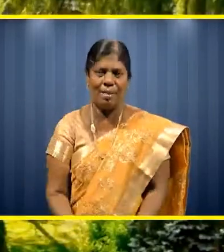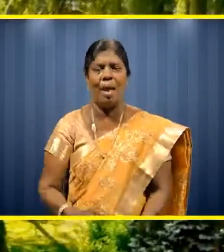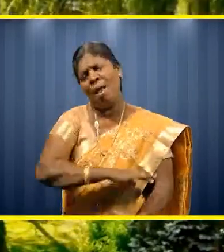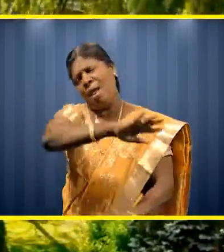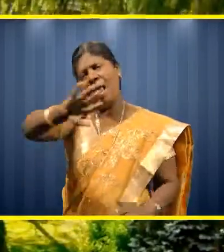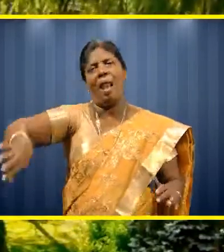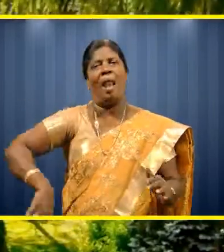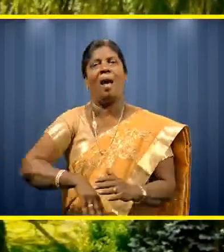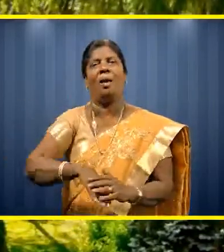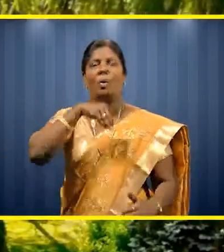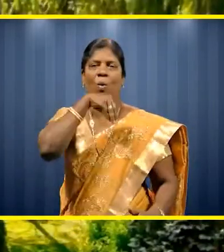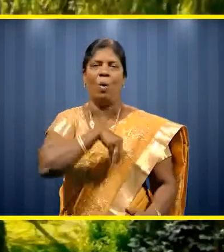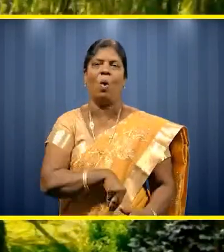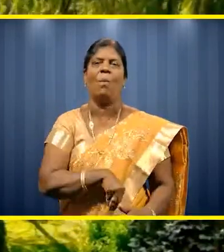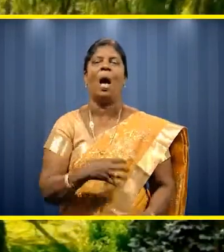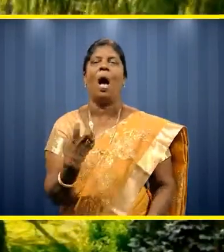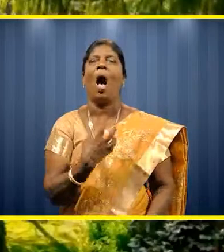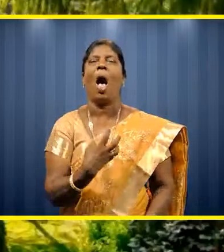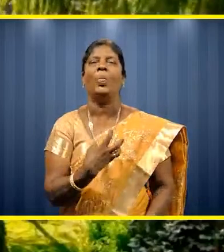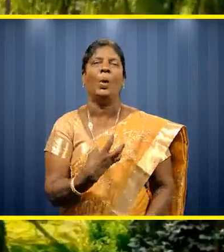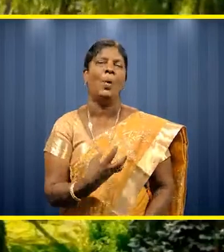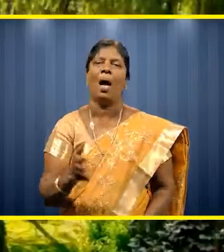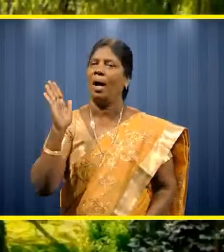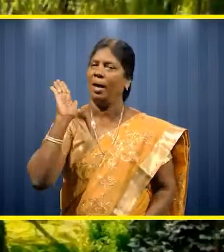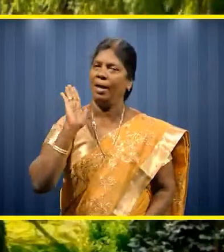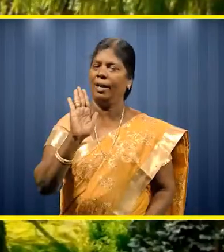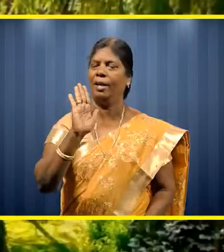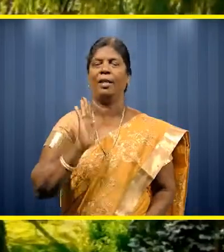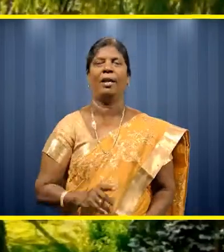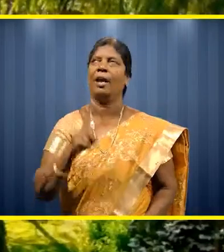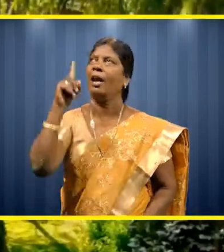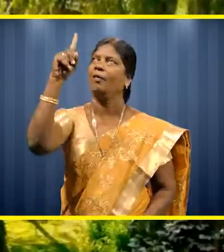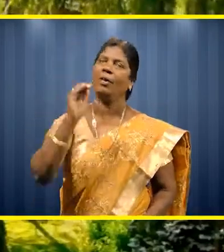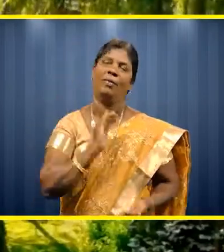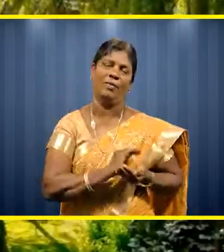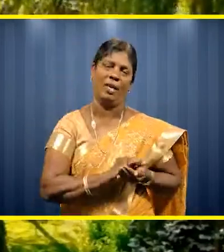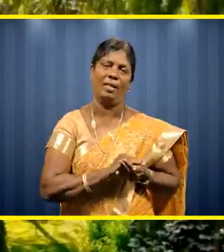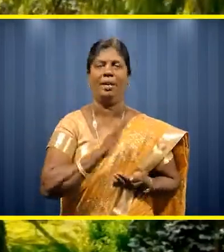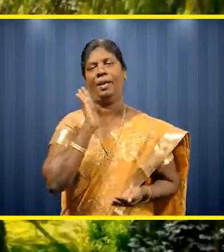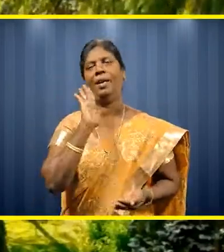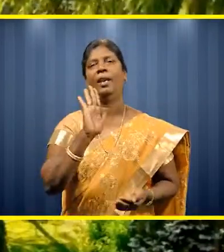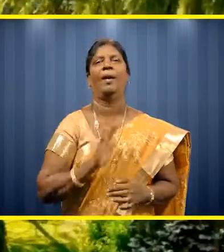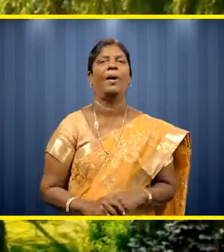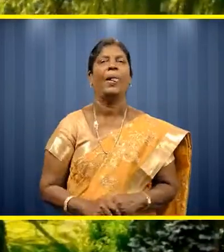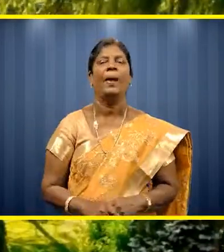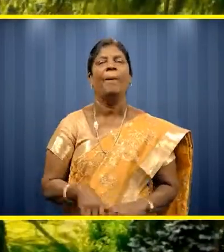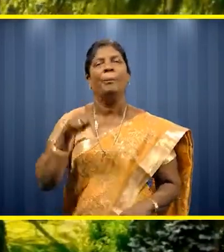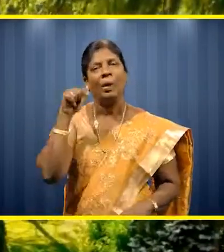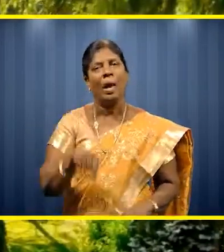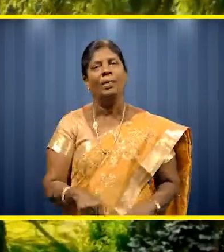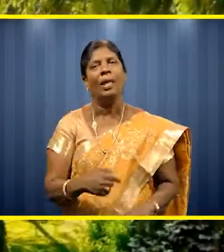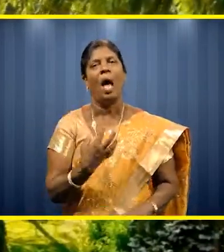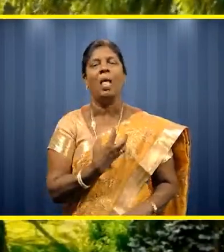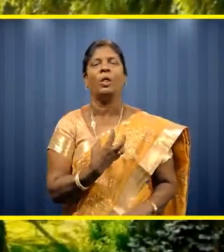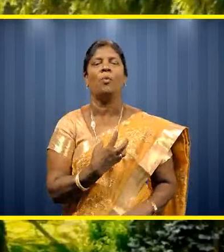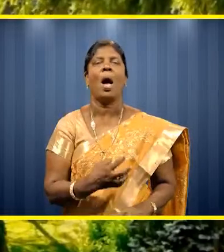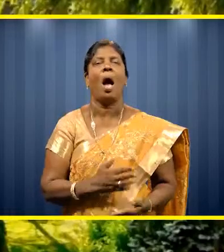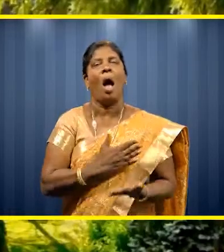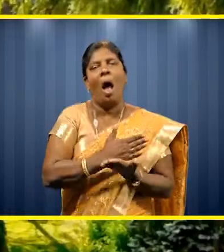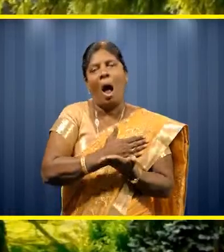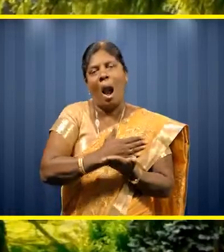பிறந்த எல்லாருக்குள்ளும் ஆத்மா என்ற ஒன்றை கடவுள் வைத்திருக்கிறார். அந்த